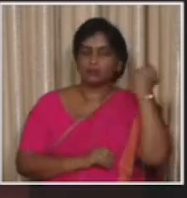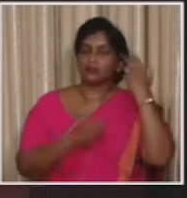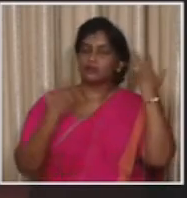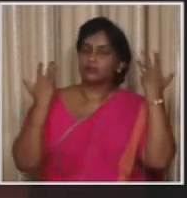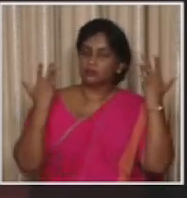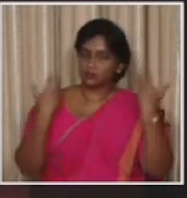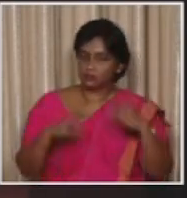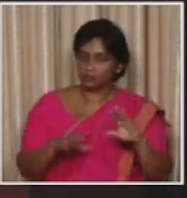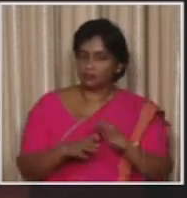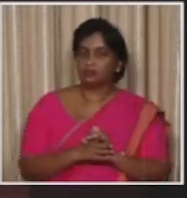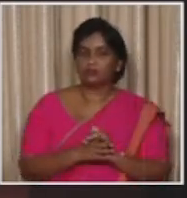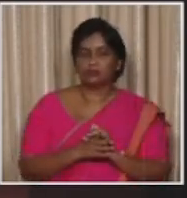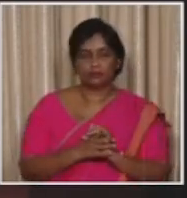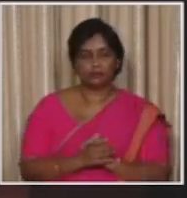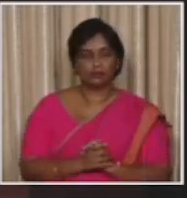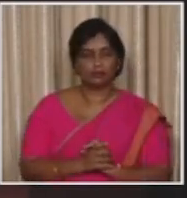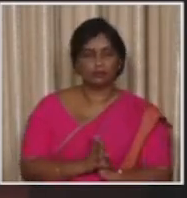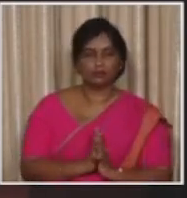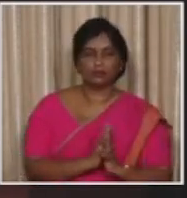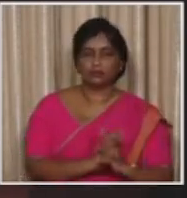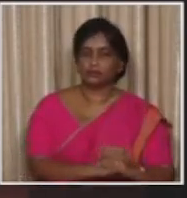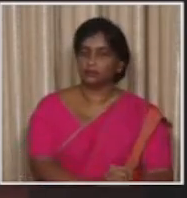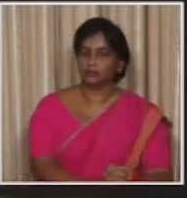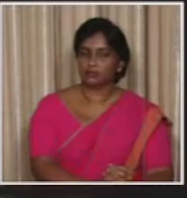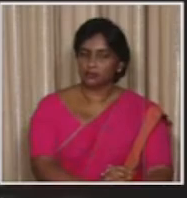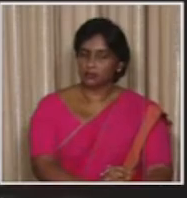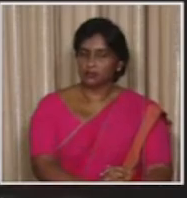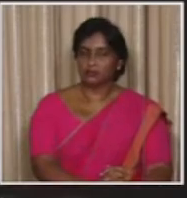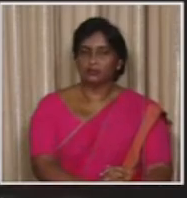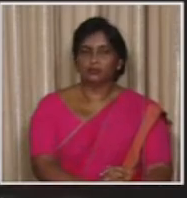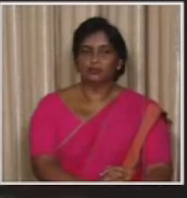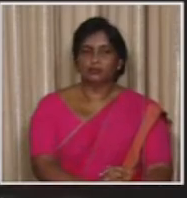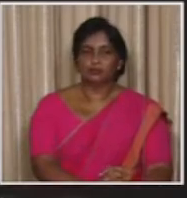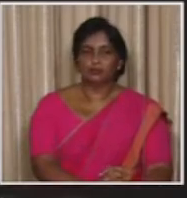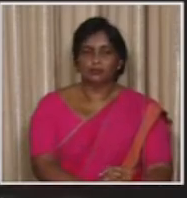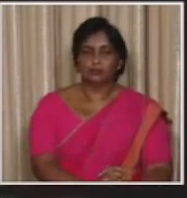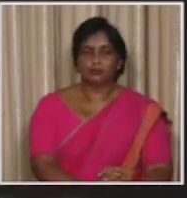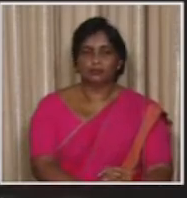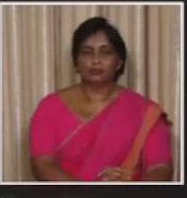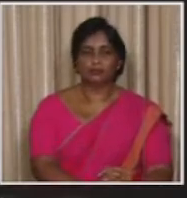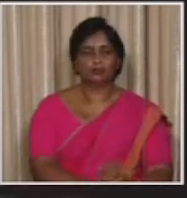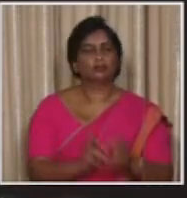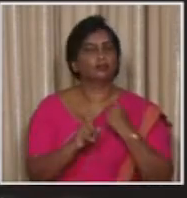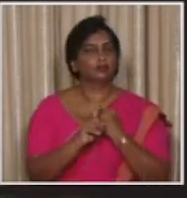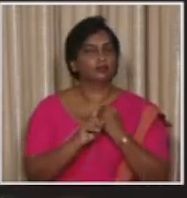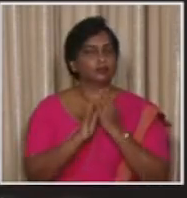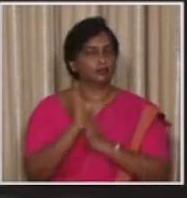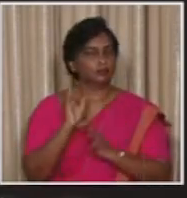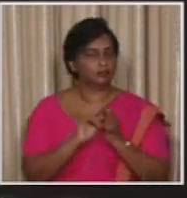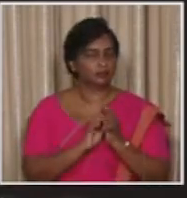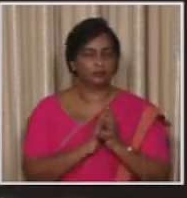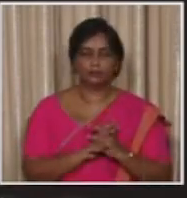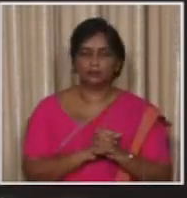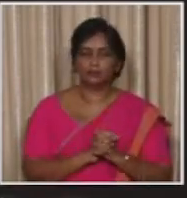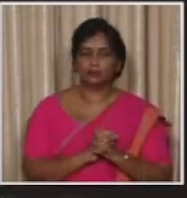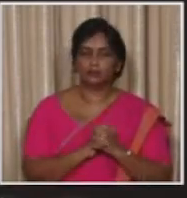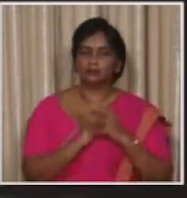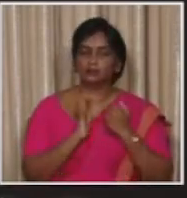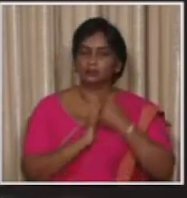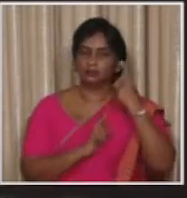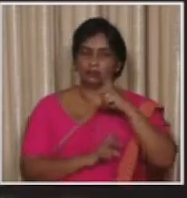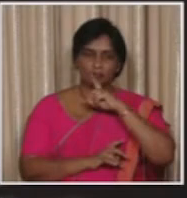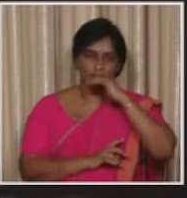ඉදිරිපත් කිරීම අවසන් කරනවා. භවමිතේ කරු කංචන ජයසේකර මහත්තයා, ගරු නියෝජ්‍ය